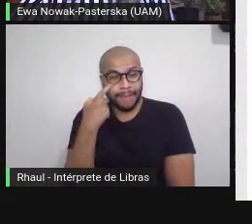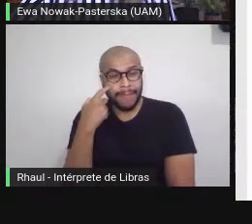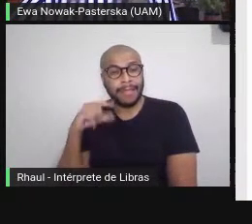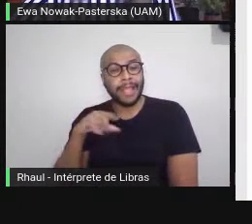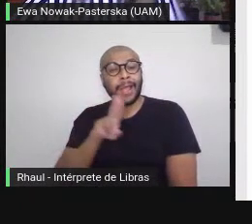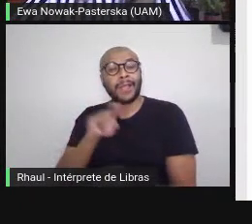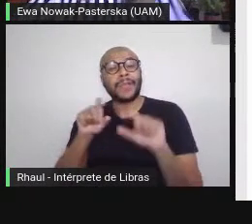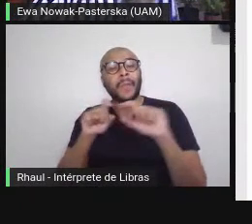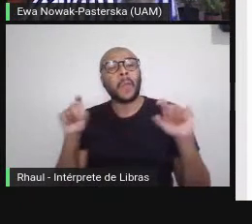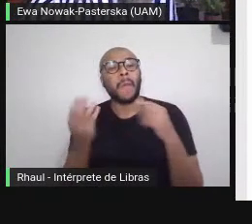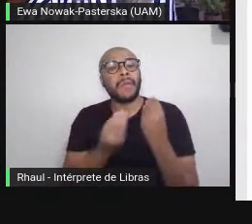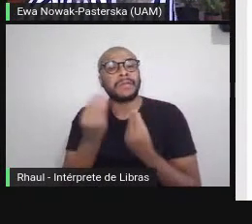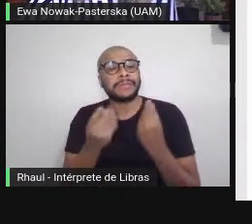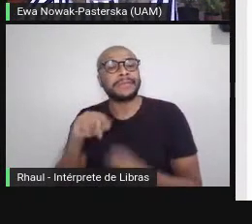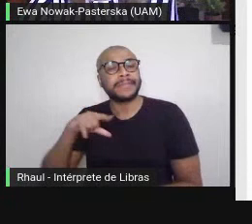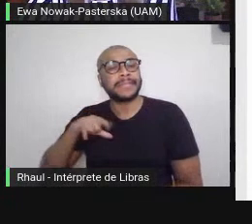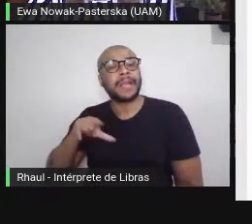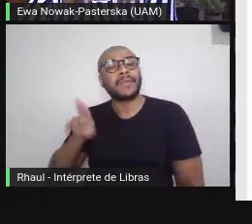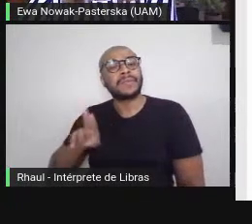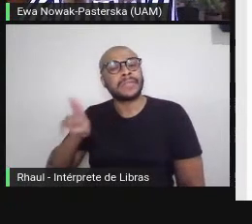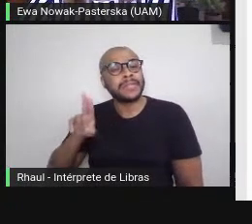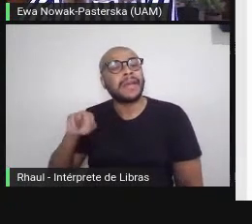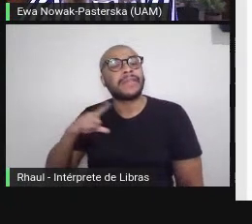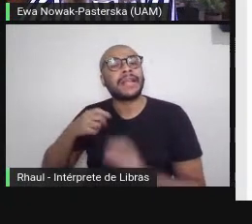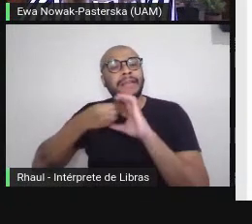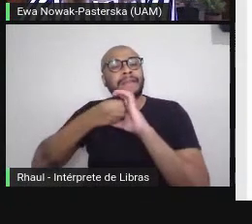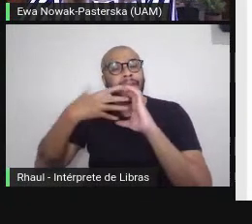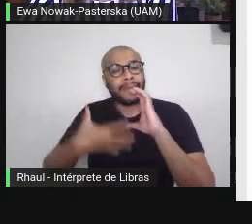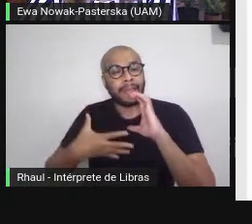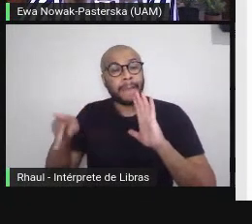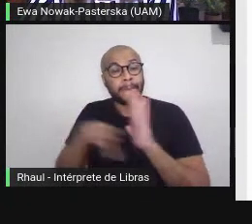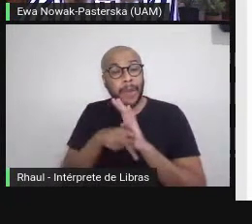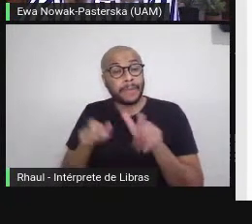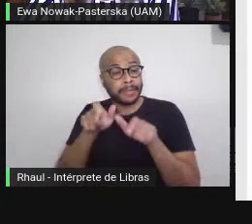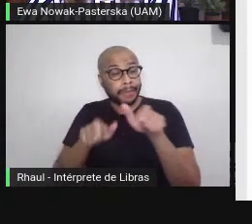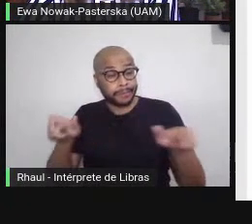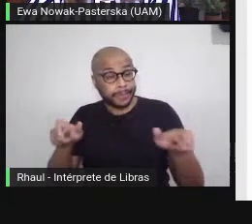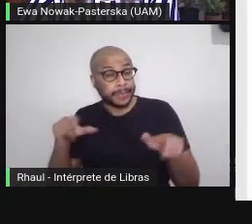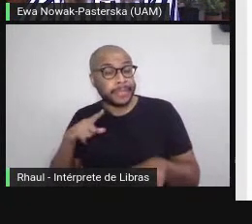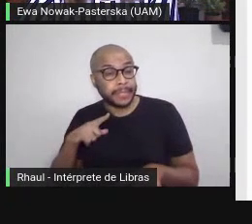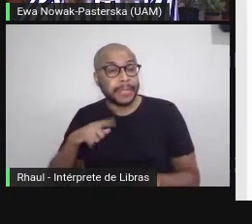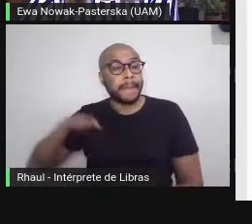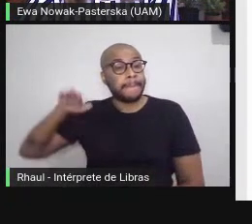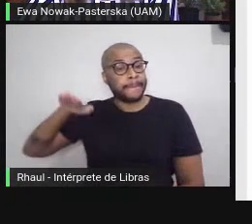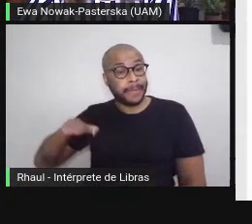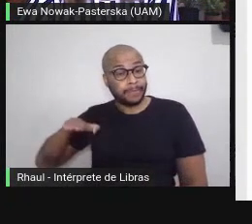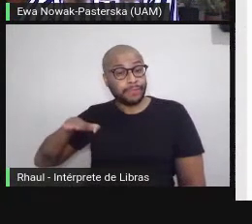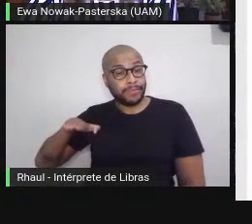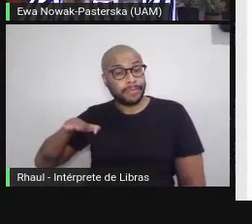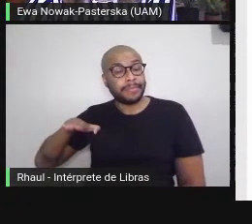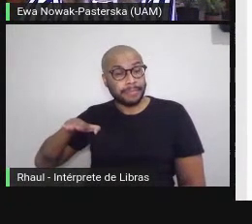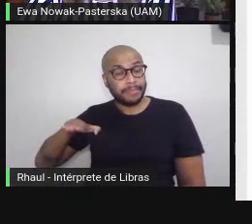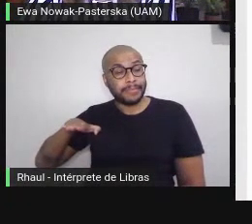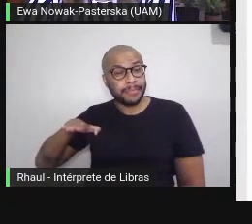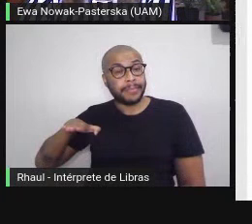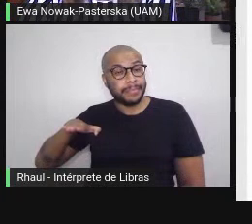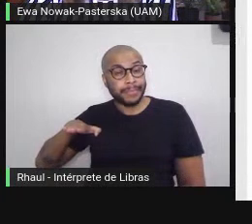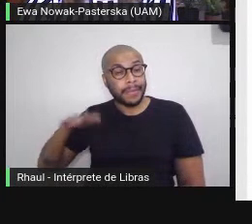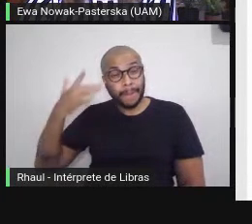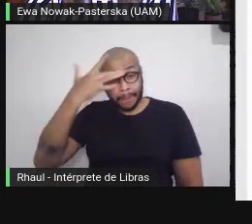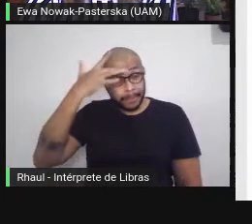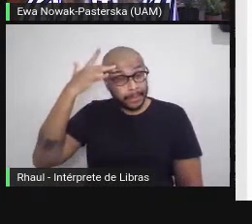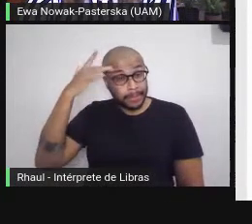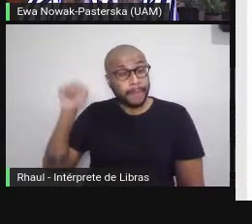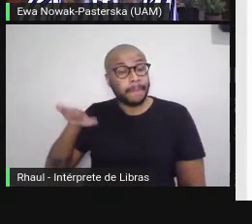que dizem alguma característica da pessoa. Por exemplo, tem o baixinho, o primeiro, mały, é uma pessoa que